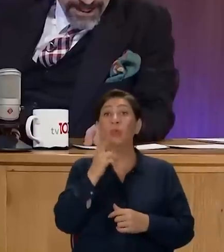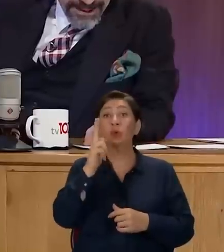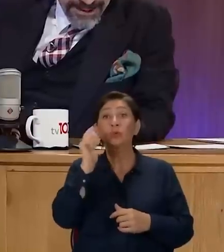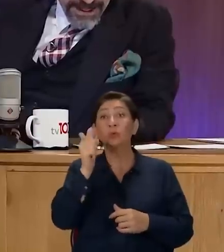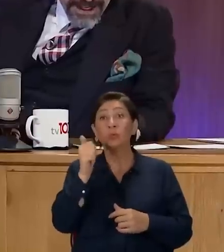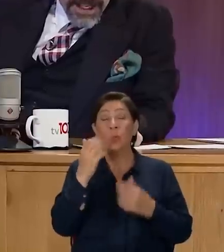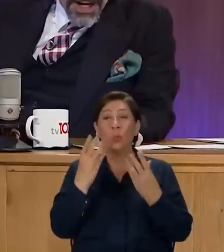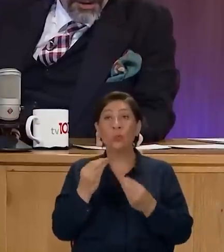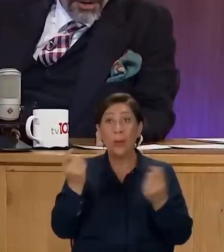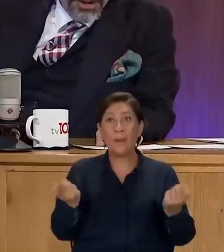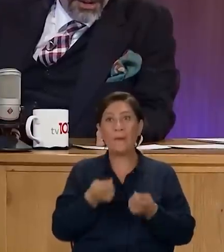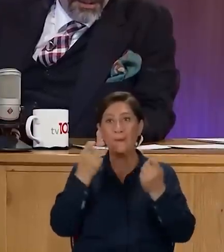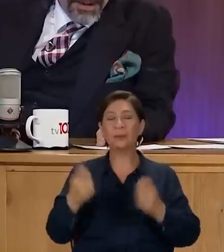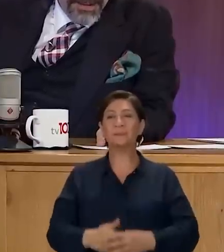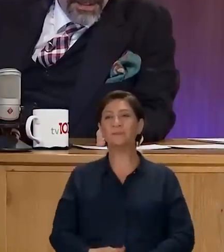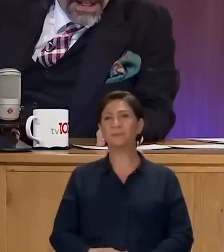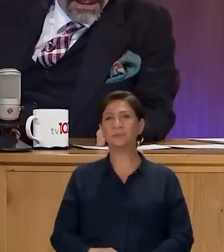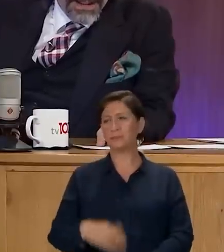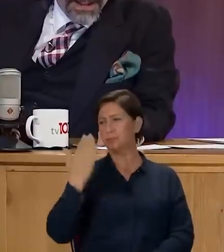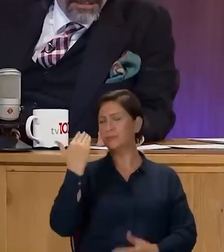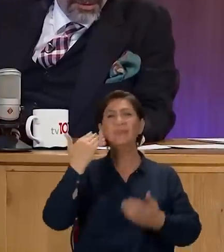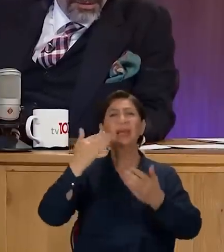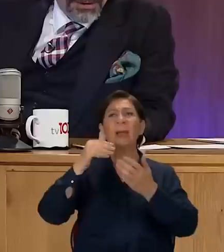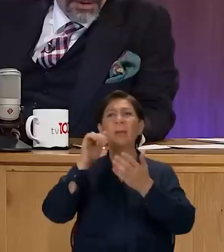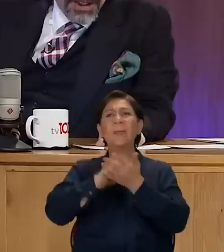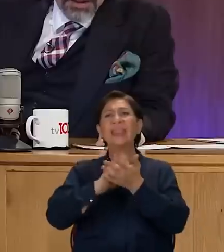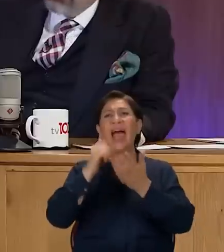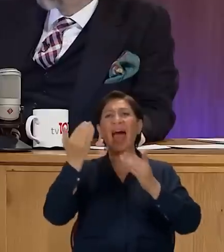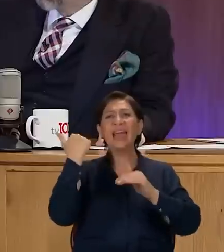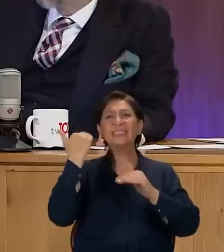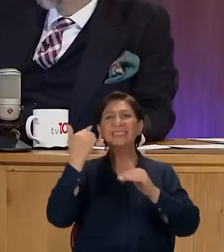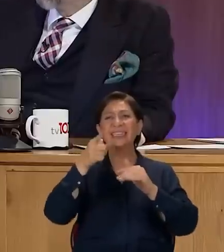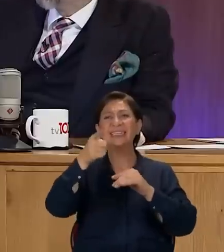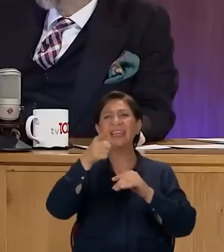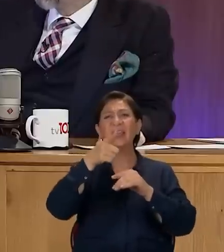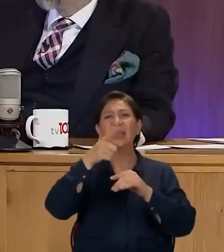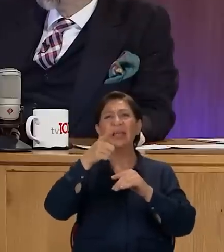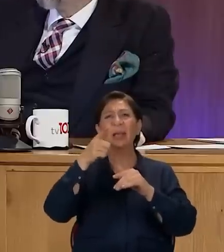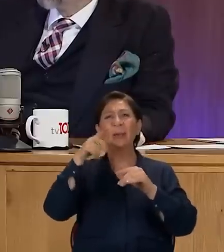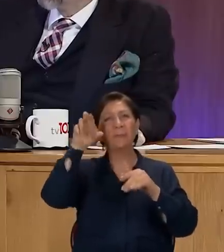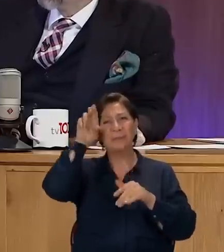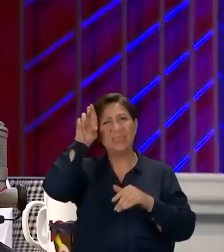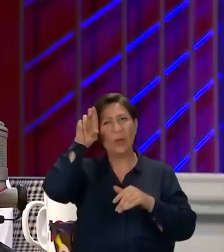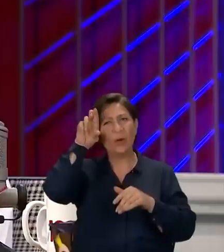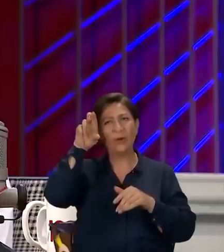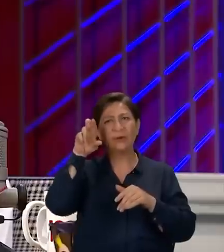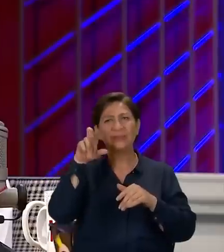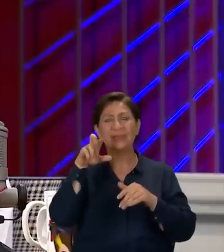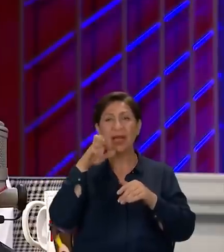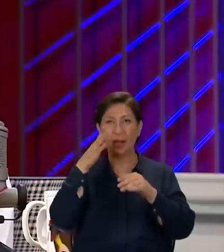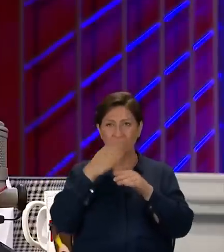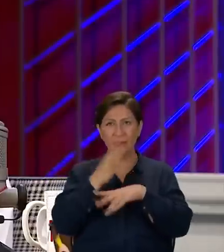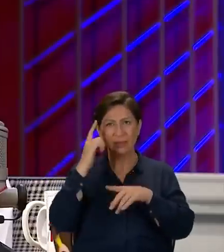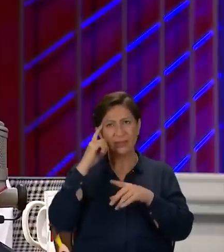onu söylemek. Geçen gün medya arkasında senin bu şeyini gösterdik. Psikolog. Mesela hakikaten